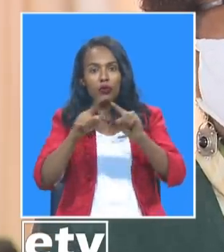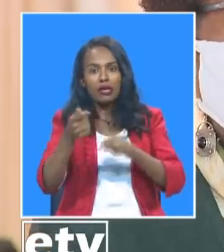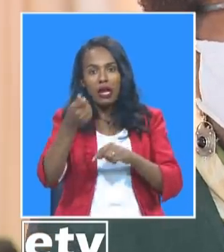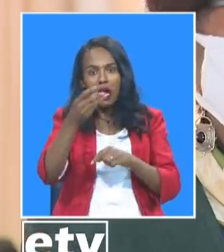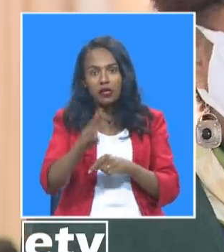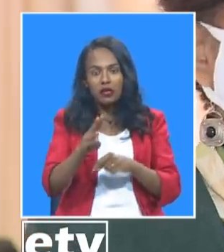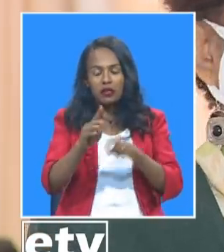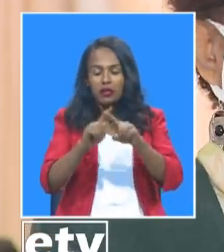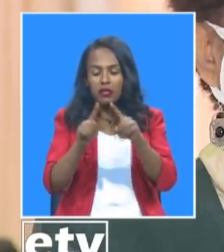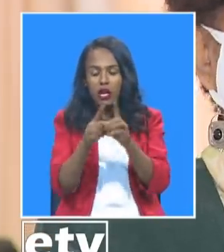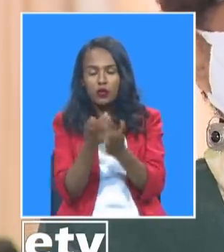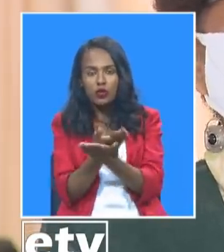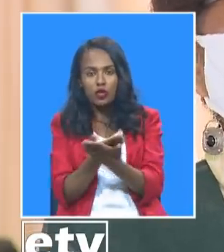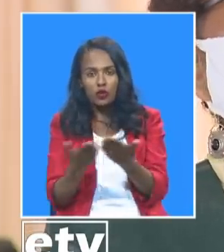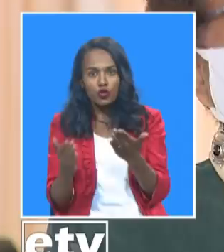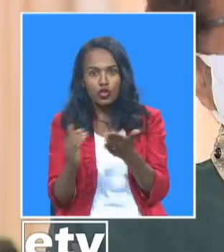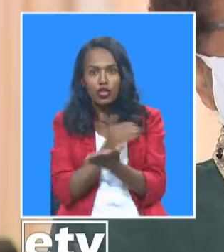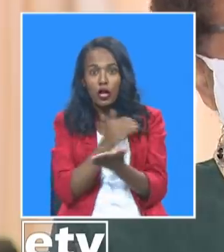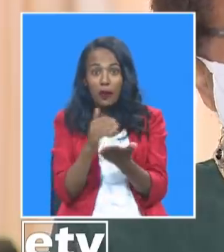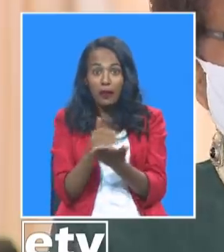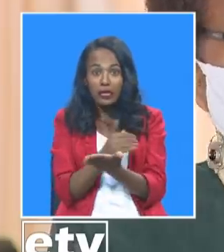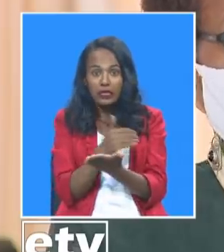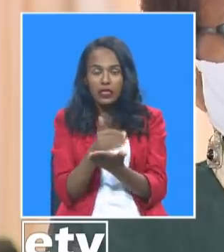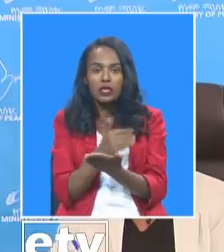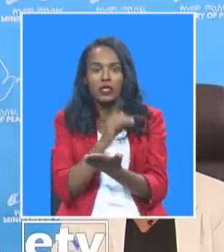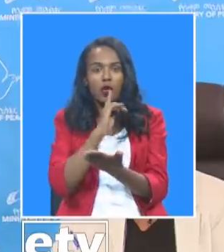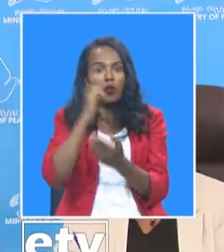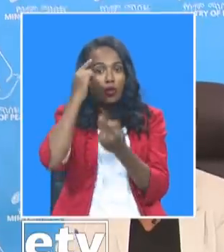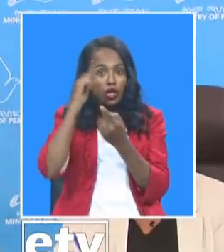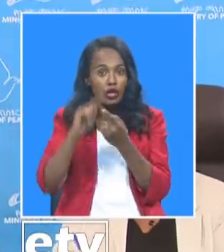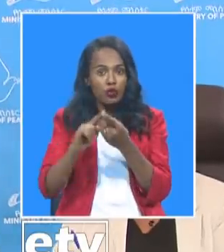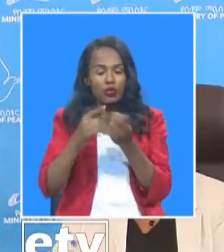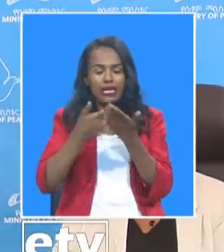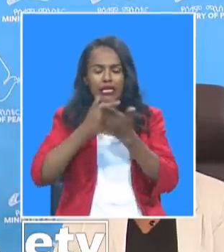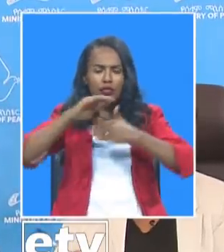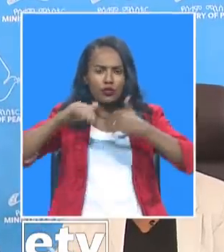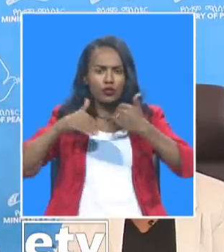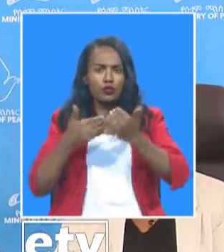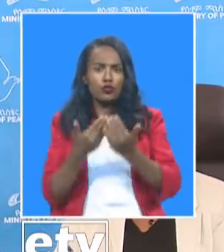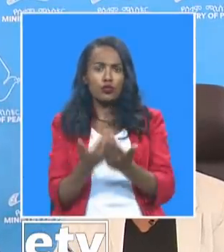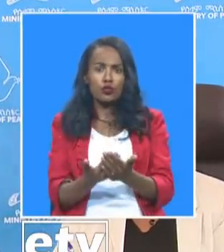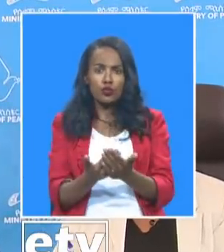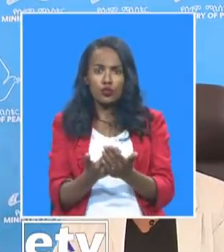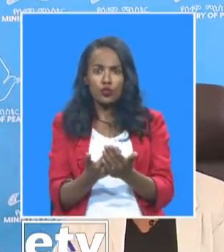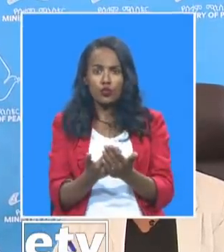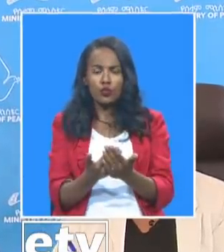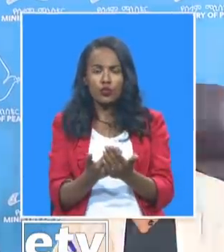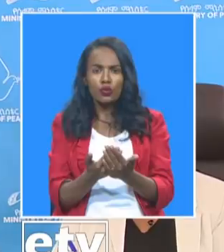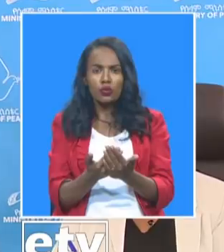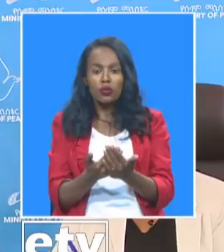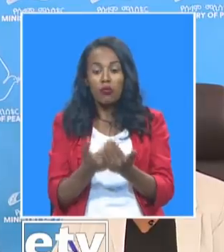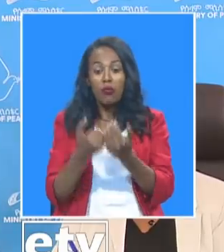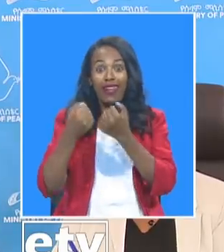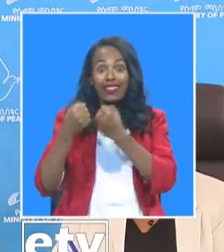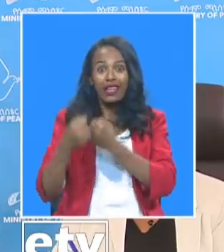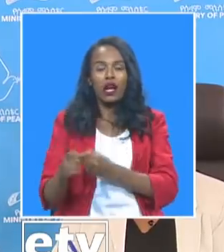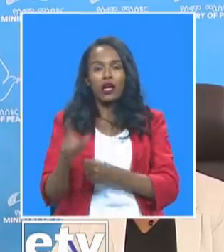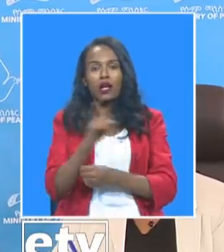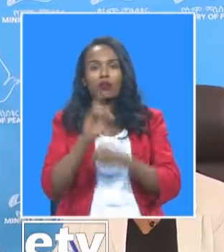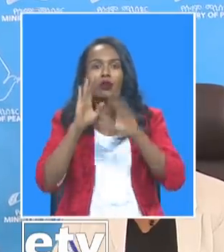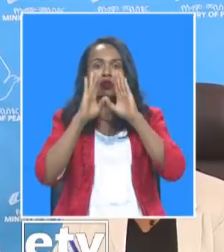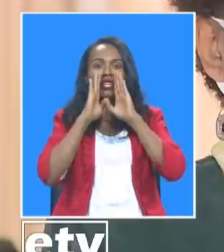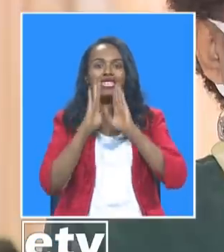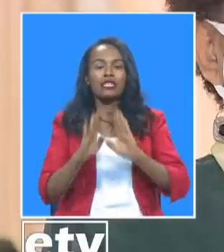አትክልትና የመሳሰሉትን ነገሮች ለማምረት ነው እቅዱ። እንግዲህ ለዚህ ሁሉ ደግሞ ማጠናከሪያ የሚሆን